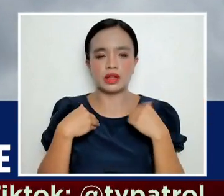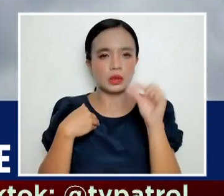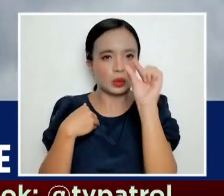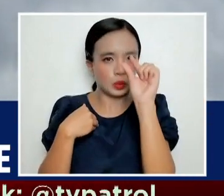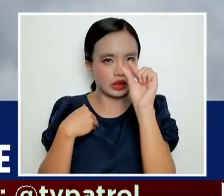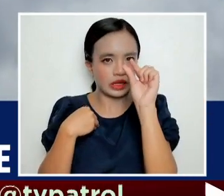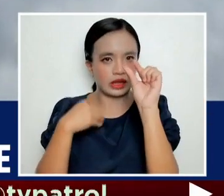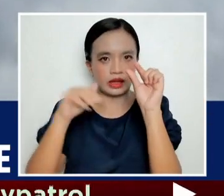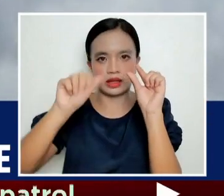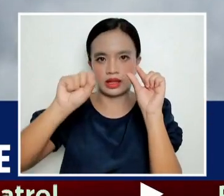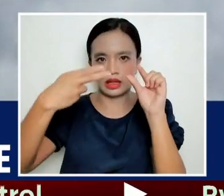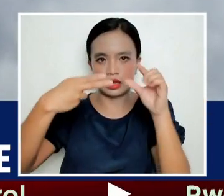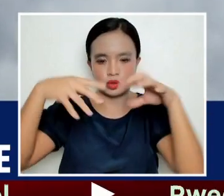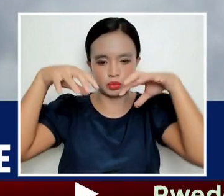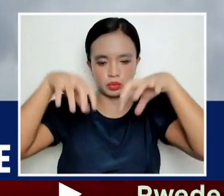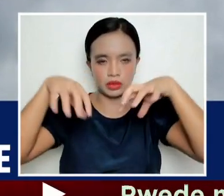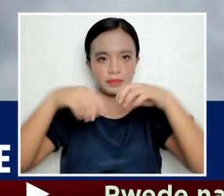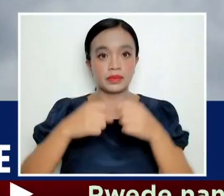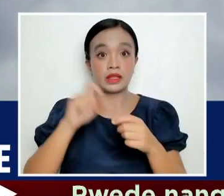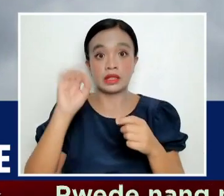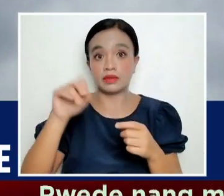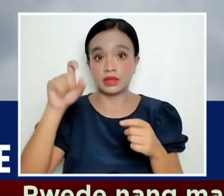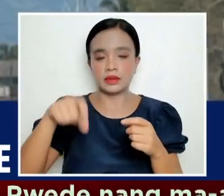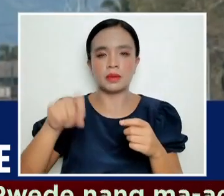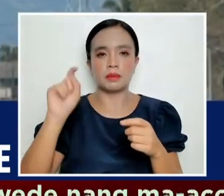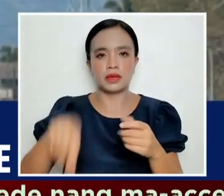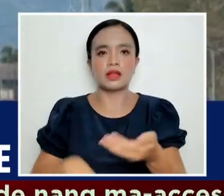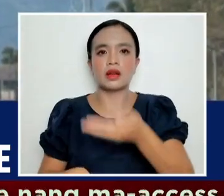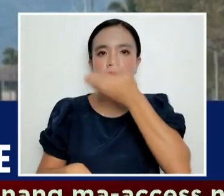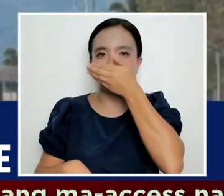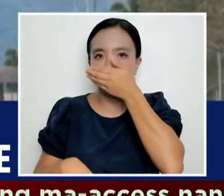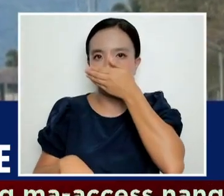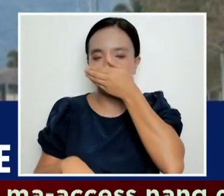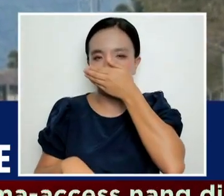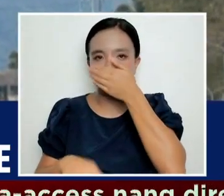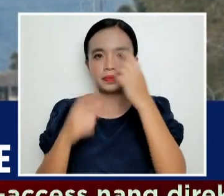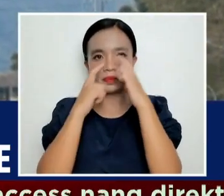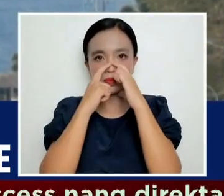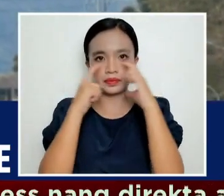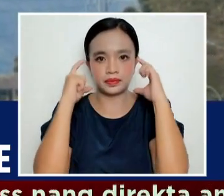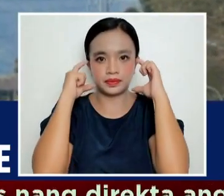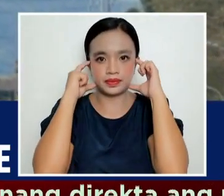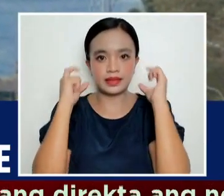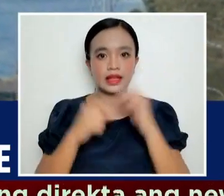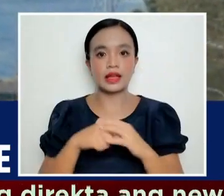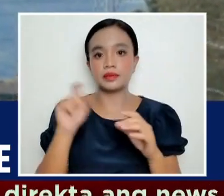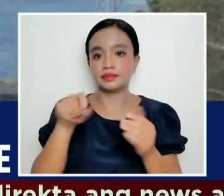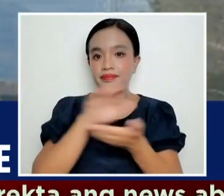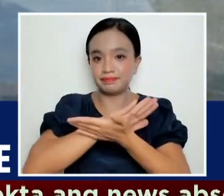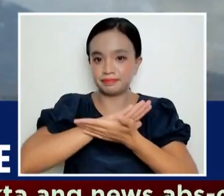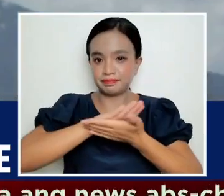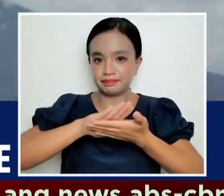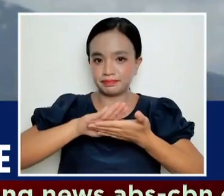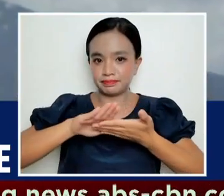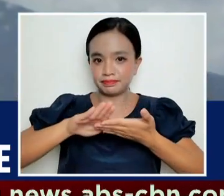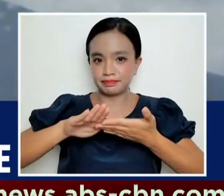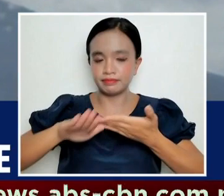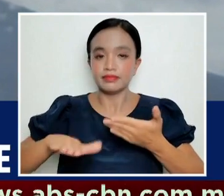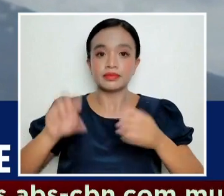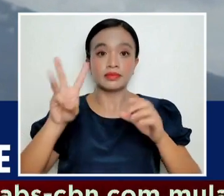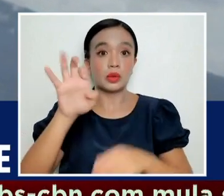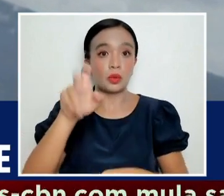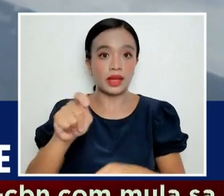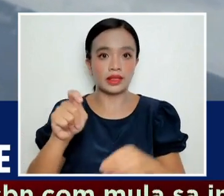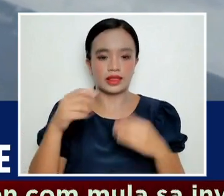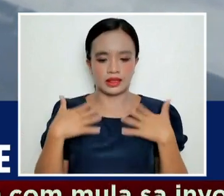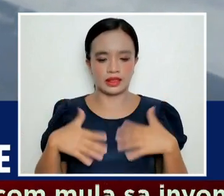Kapag nangyari ito, kailangan takpan ang bibig at ilong at ng malinis na masamasang tela o magsuot